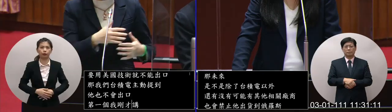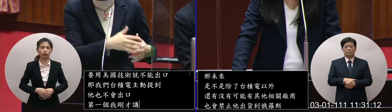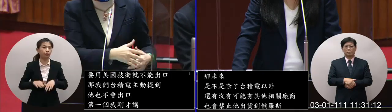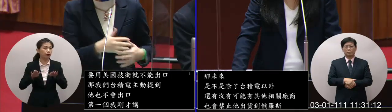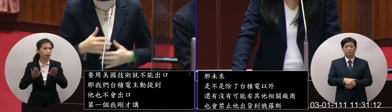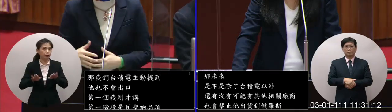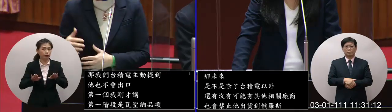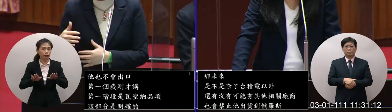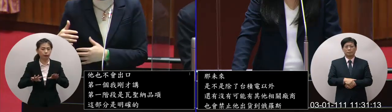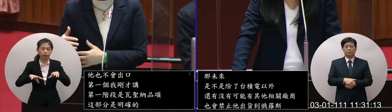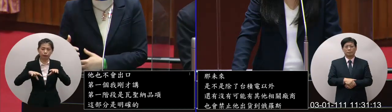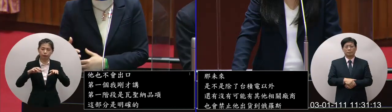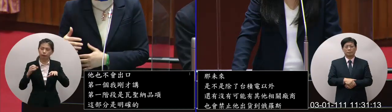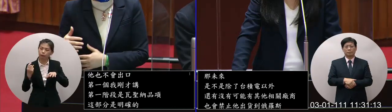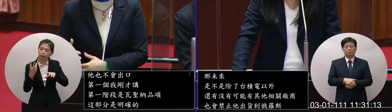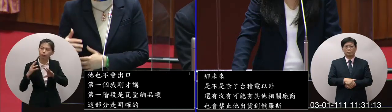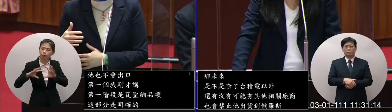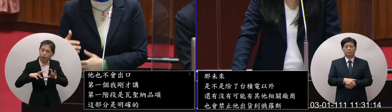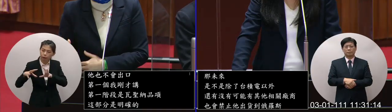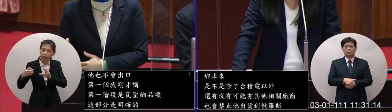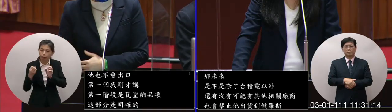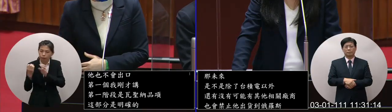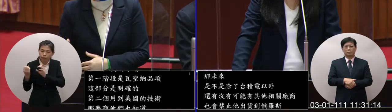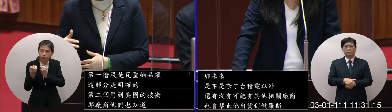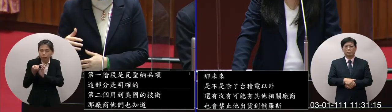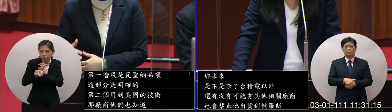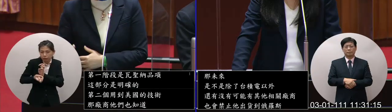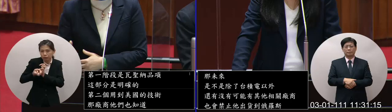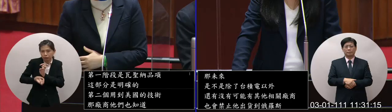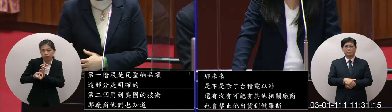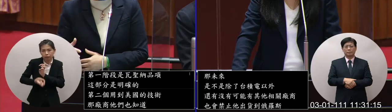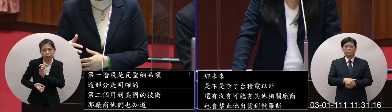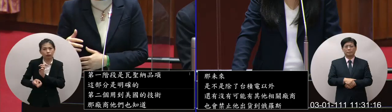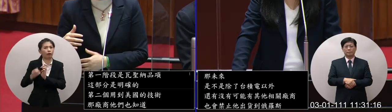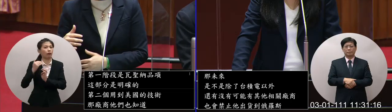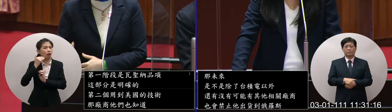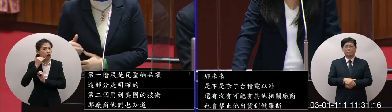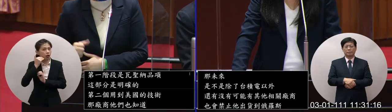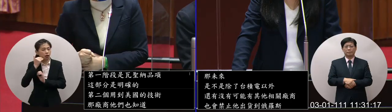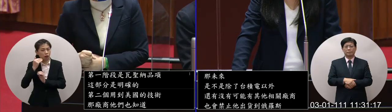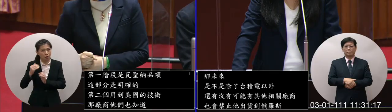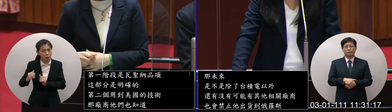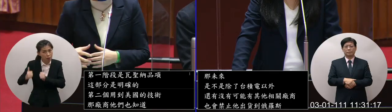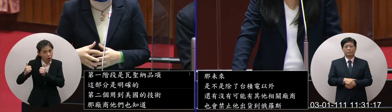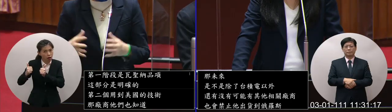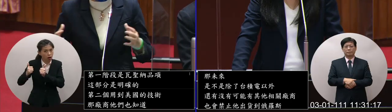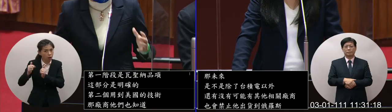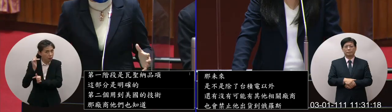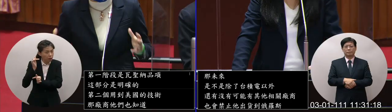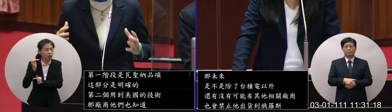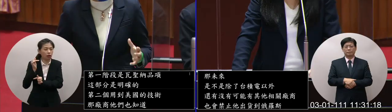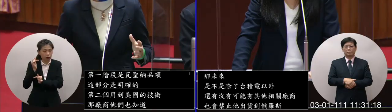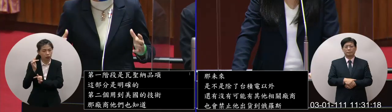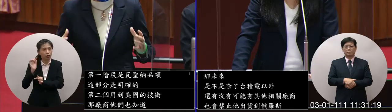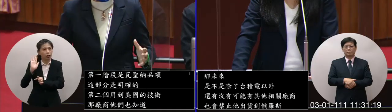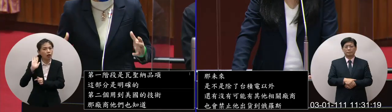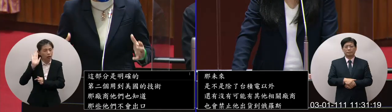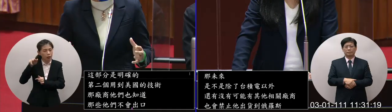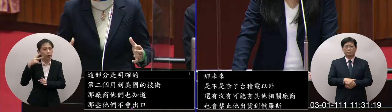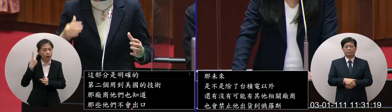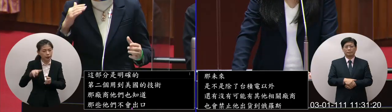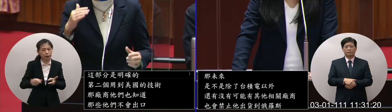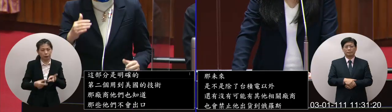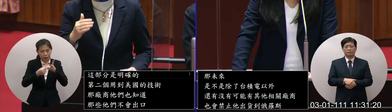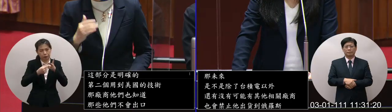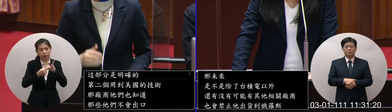我们现在一些国家在讨论一些细节，那这些细节如果确定之后，也会可能会再有另外